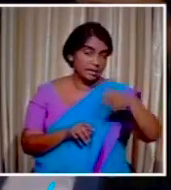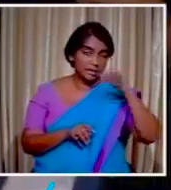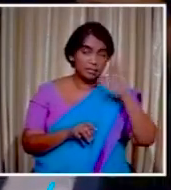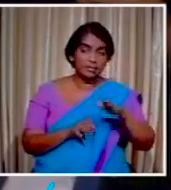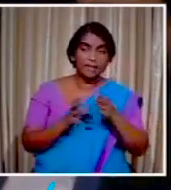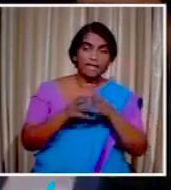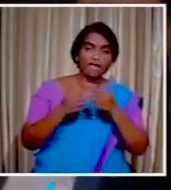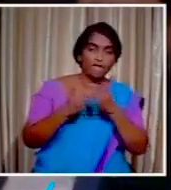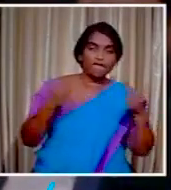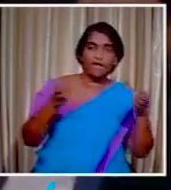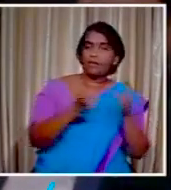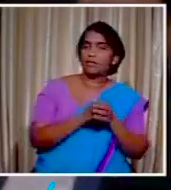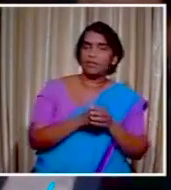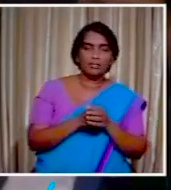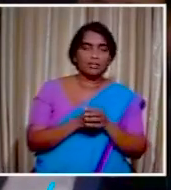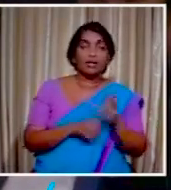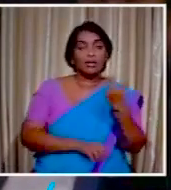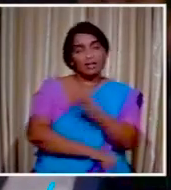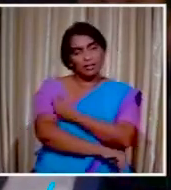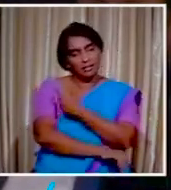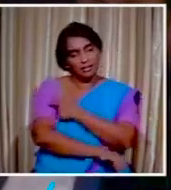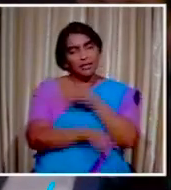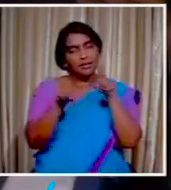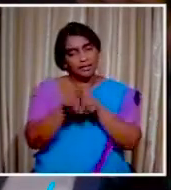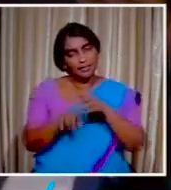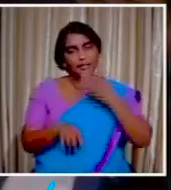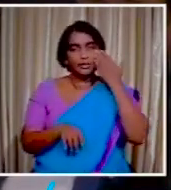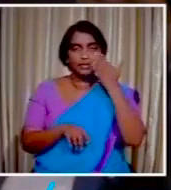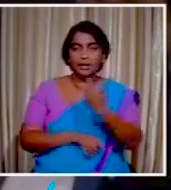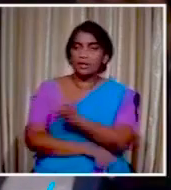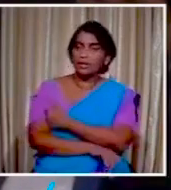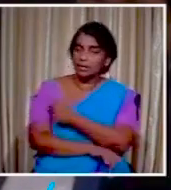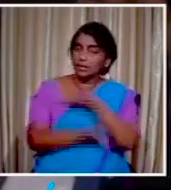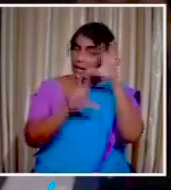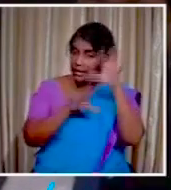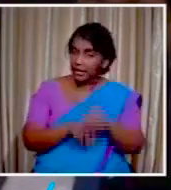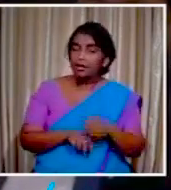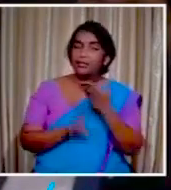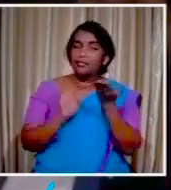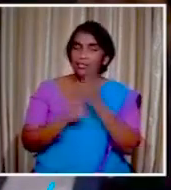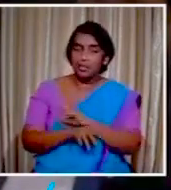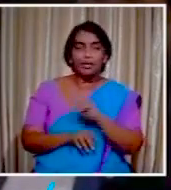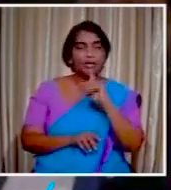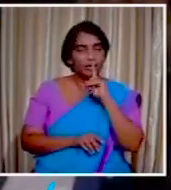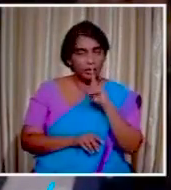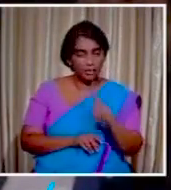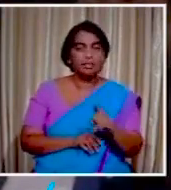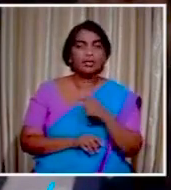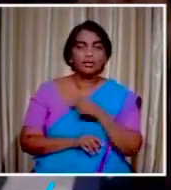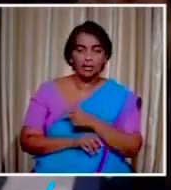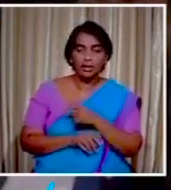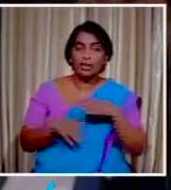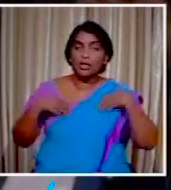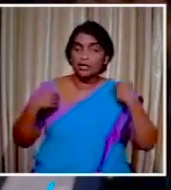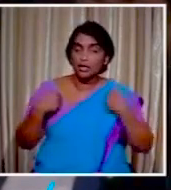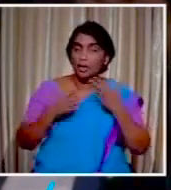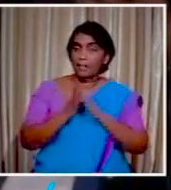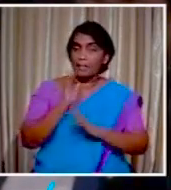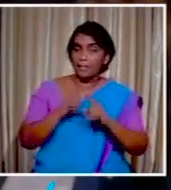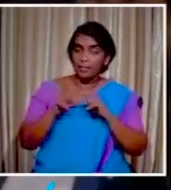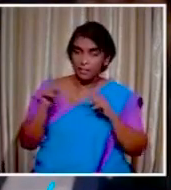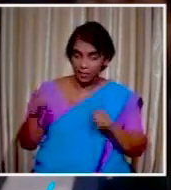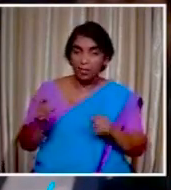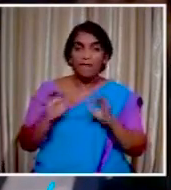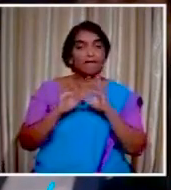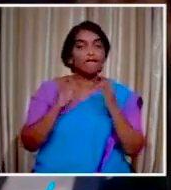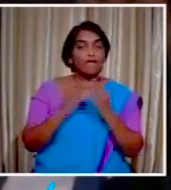වෙනම කණ්ඩායමක් කියලා මේක අපි එන්නත ගේනකටත් දැක්කා එන්නත ගේනකටත් ඒ වෙලාවේ චෝදනාවක් කෙල්ලුණා සෞඛ්‍යංශයට සෞඛ්‍යංශේ ඉන්න